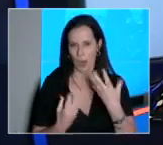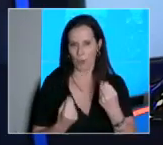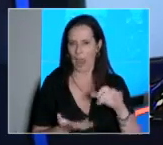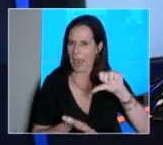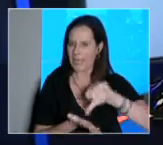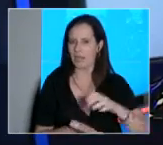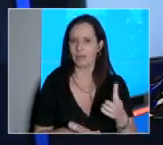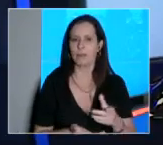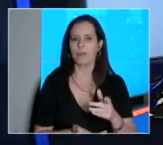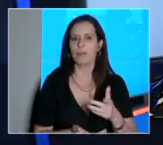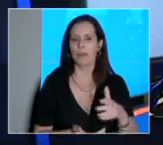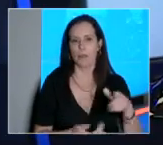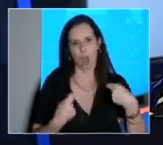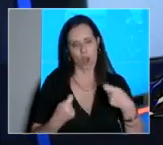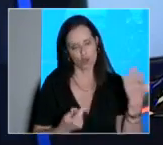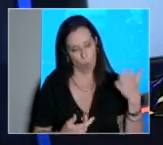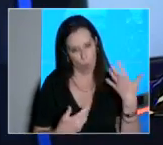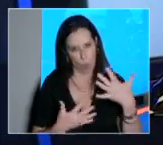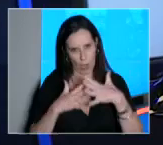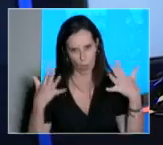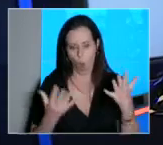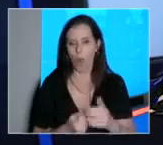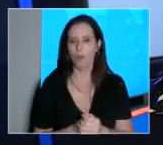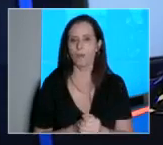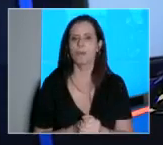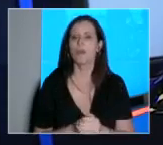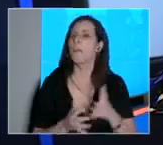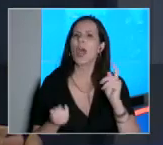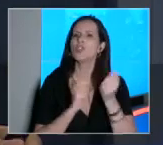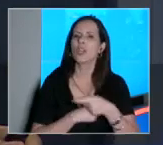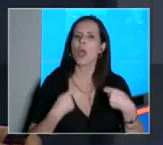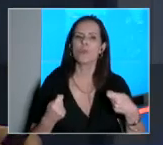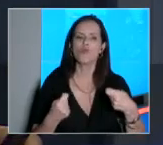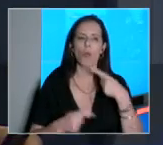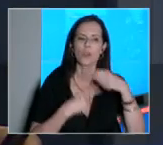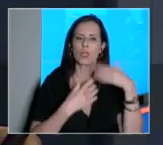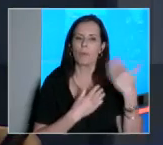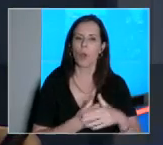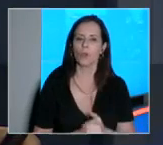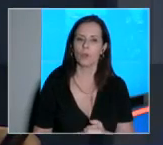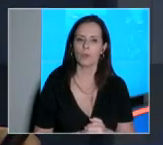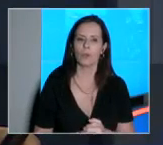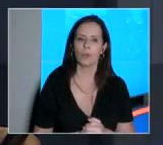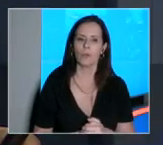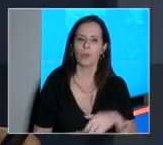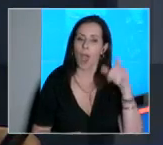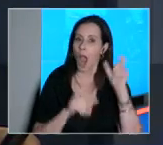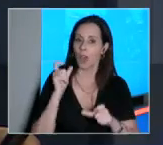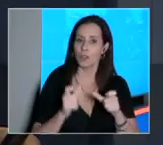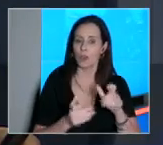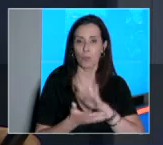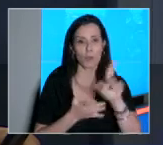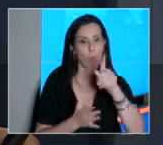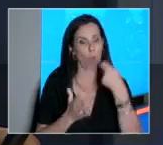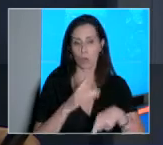על העיר וכו' וכו', ומחנה יהודה כבר נהיה אימפריה. מה השתנה בשוק בשנים האחרונות? שאנשים פשוטים כבר לא